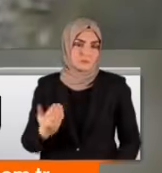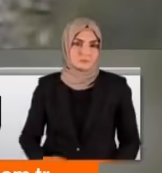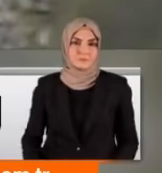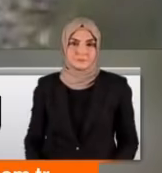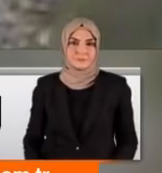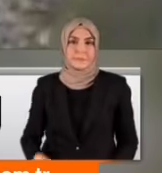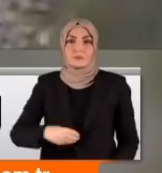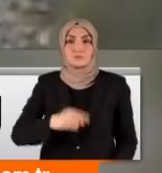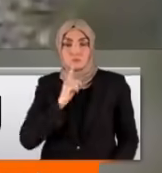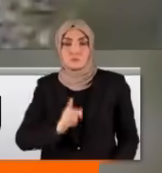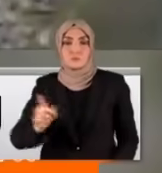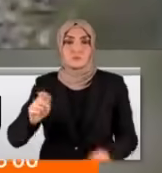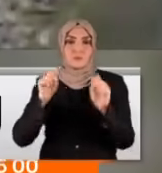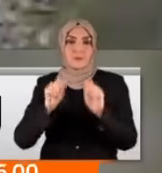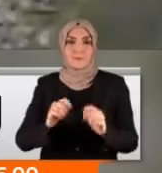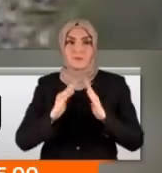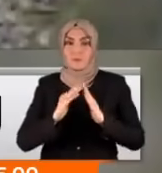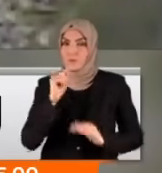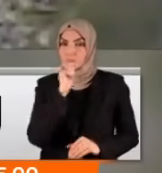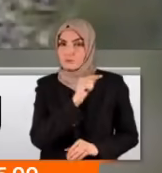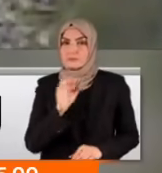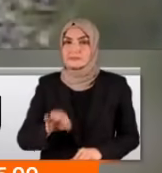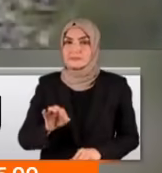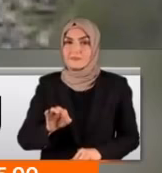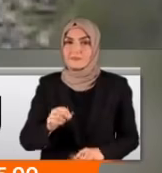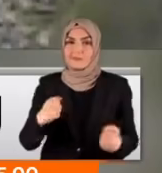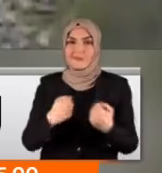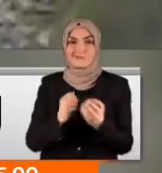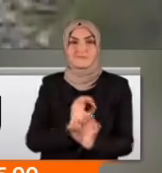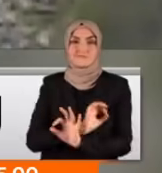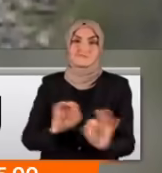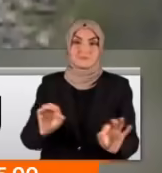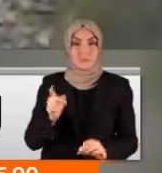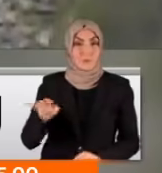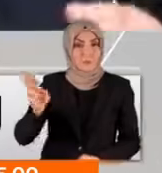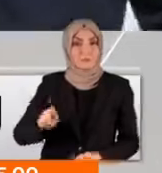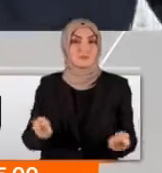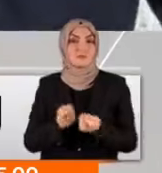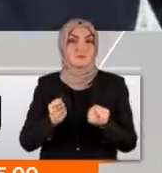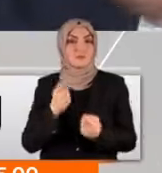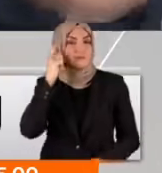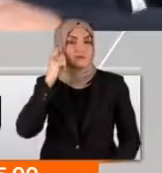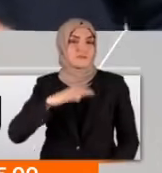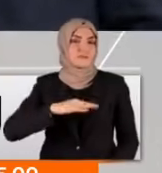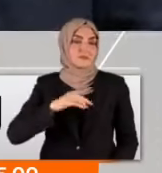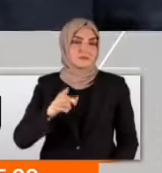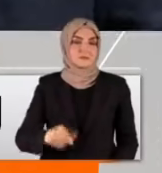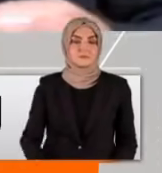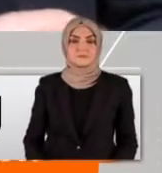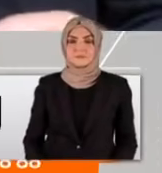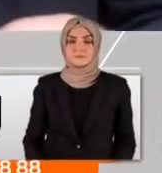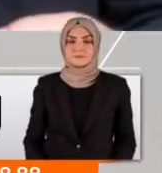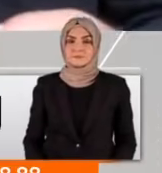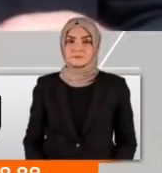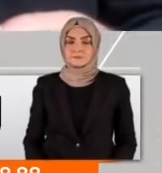bu suç duyurusunda bulunduğu o komşusunun Şimdi de kaza süsü vererek canına kast ettiği görüşünde beni bir kavşakta